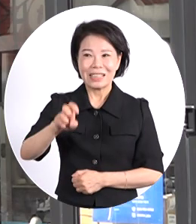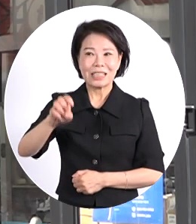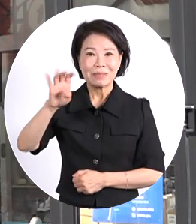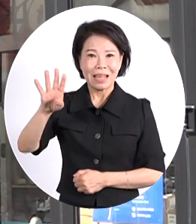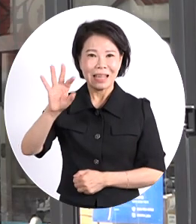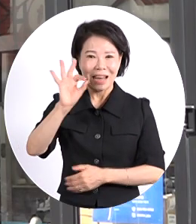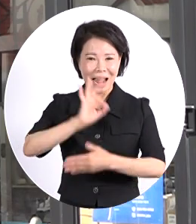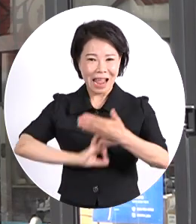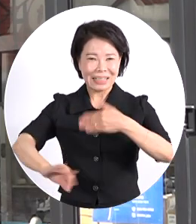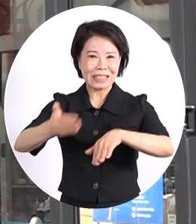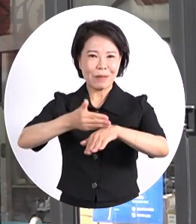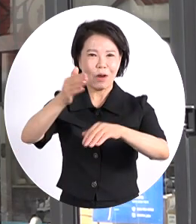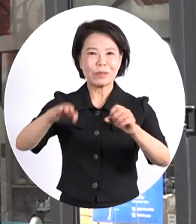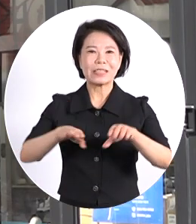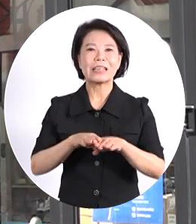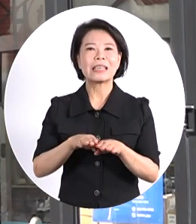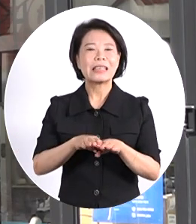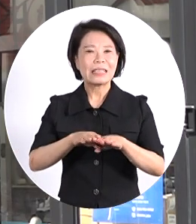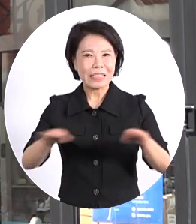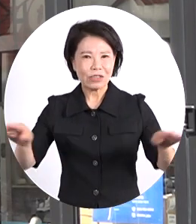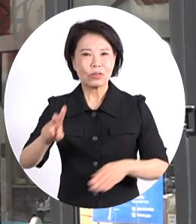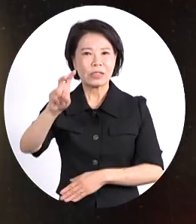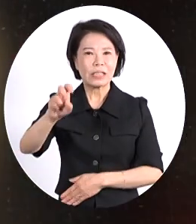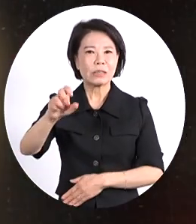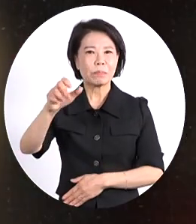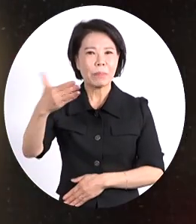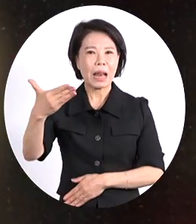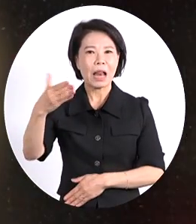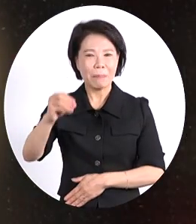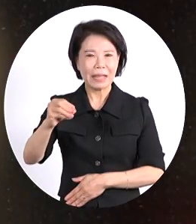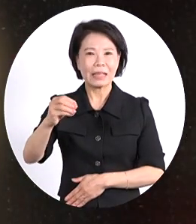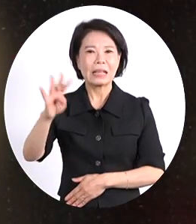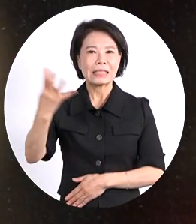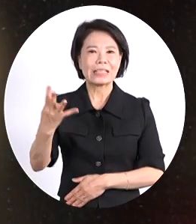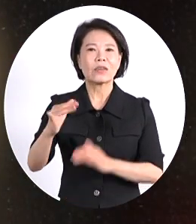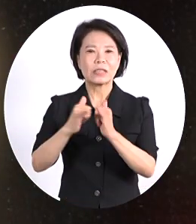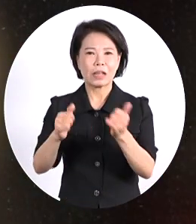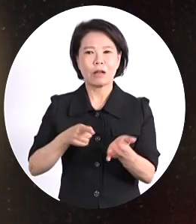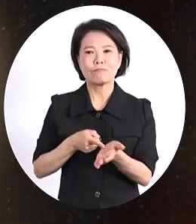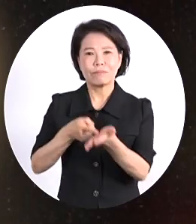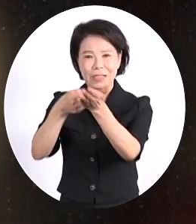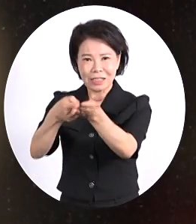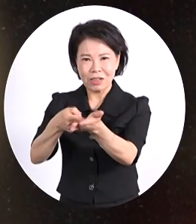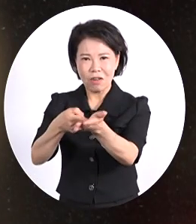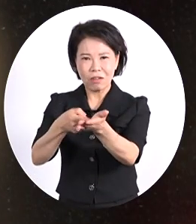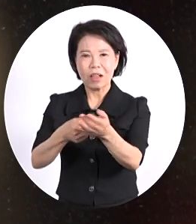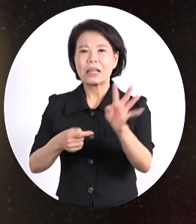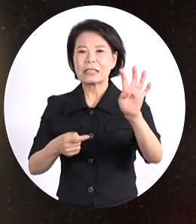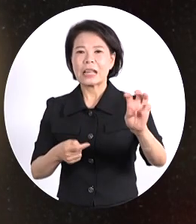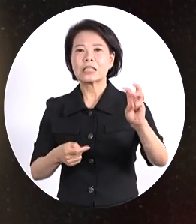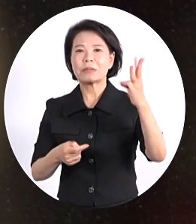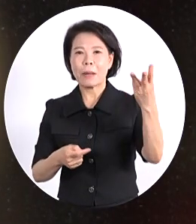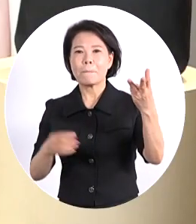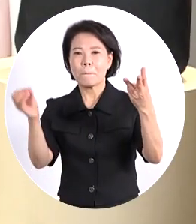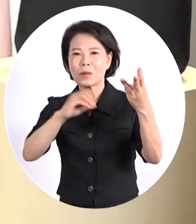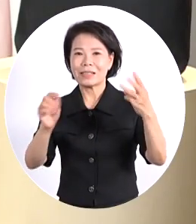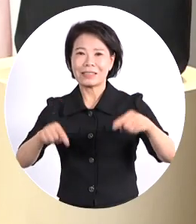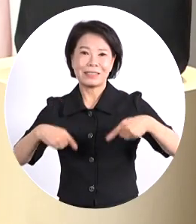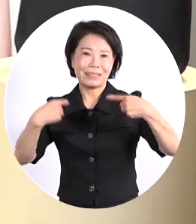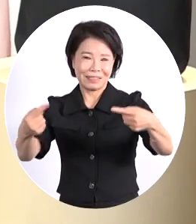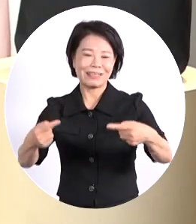24일 오전 9시 기준 도민 28만 4천여 명이 소비 쿠폰을 신청해 대상자의